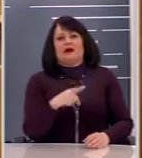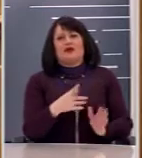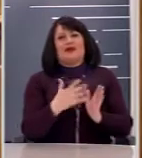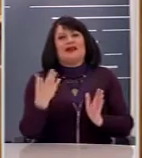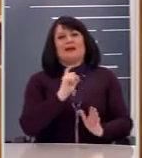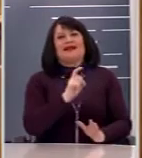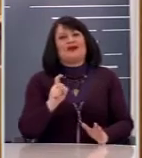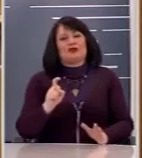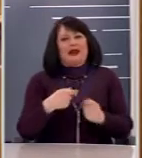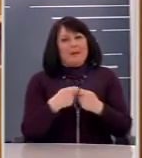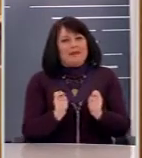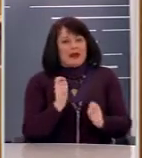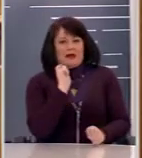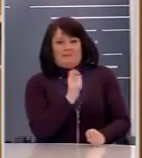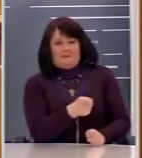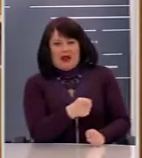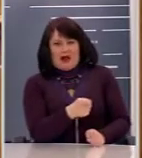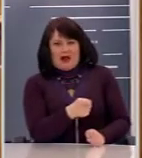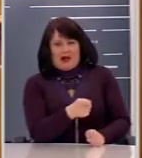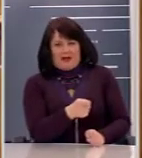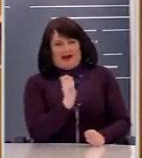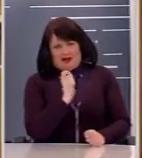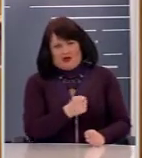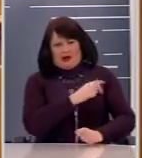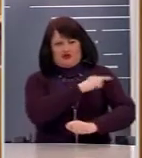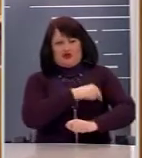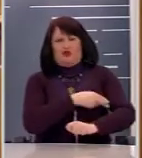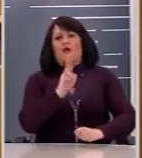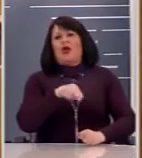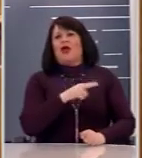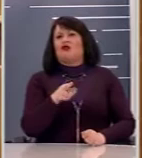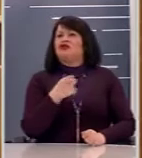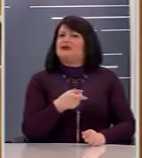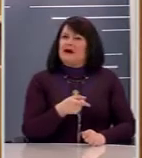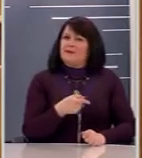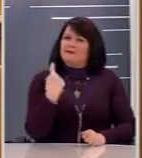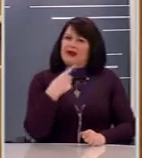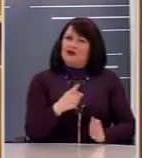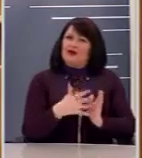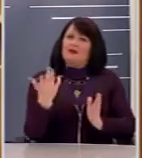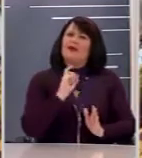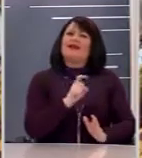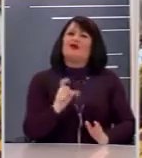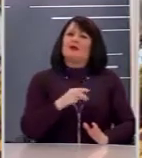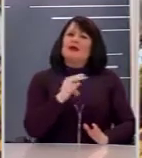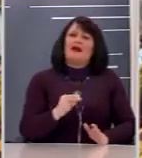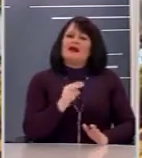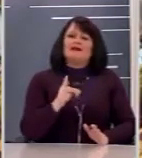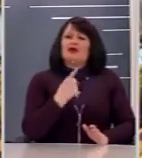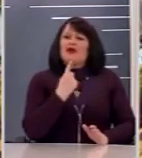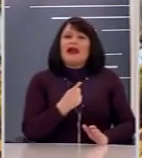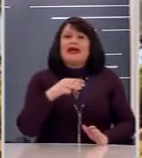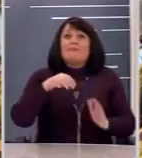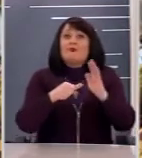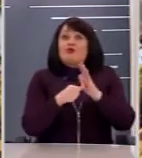τελειώνω. Το τίμημα των 115 εκατομμυρίων. Το τίμημα των 115 εκατομμυρίων. Λέει ο Μαρτίνης στην